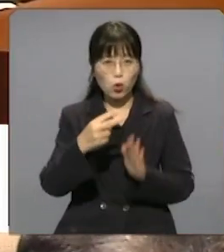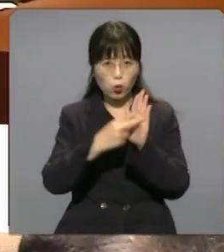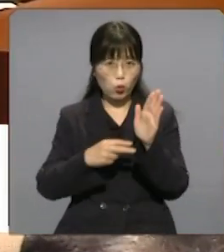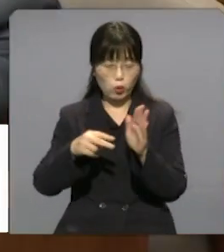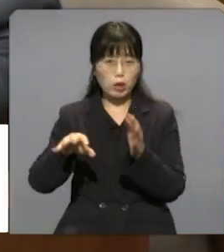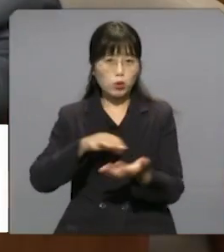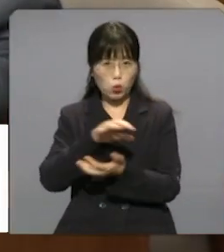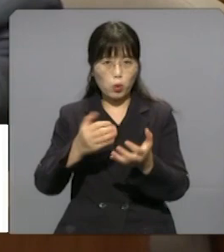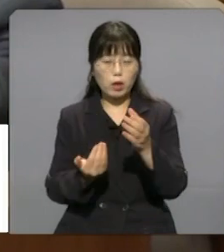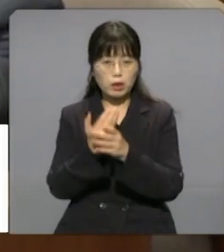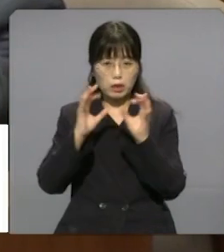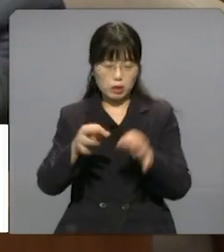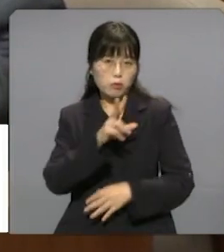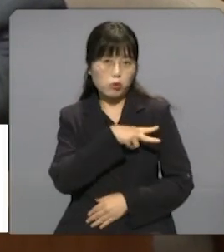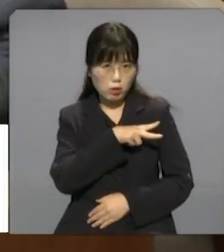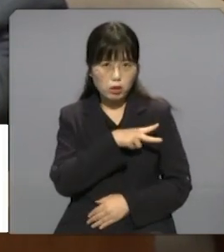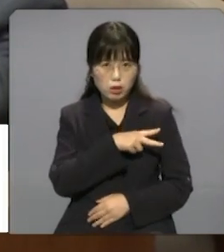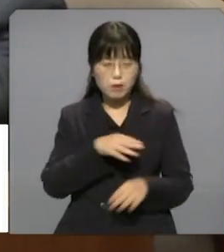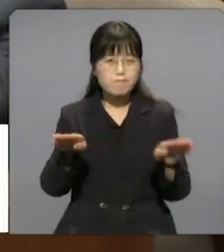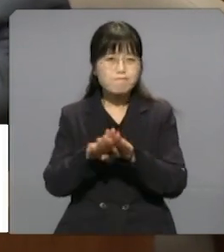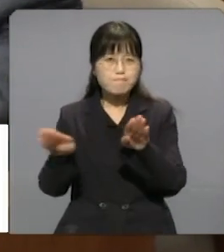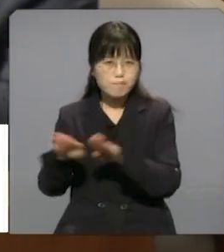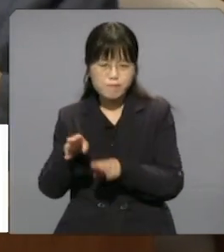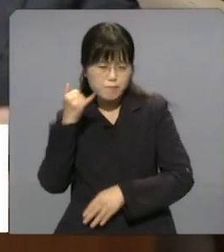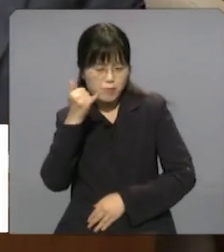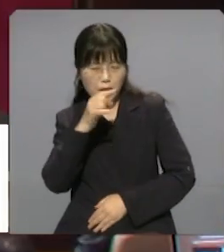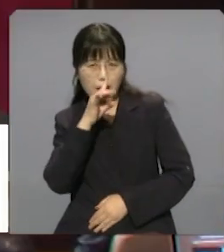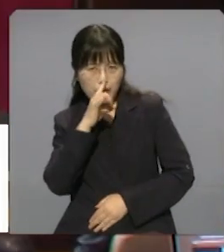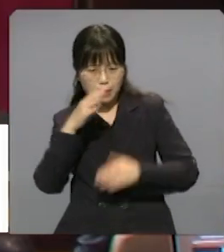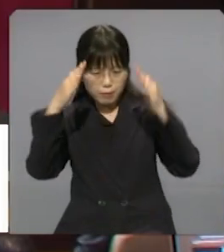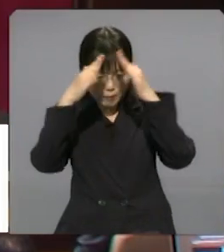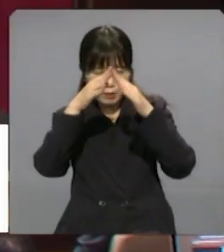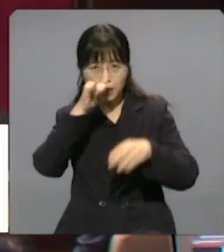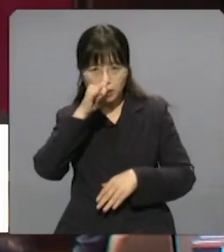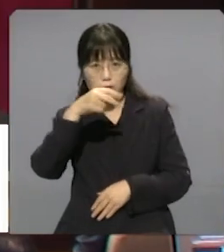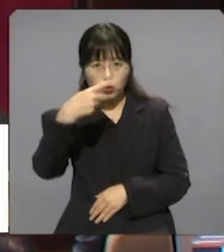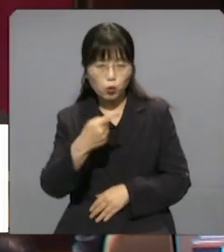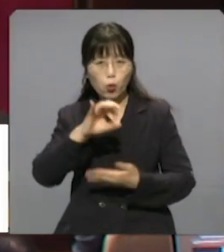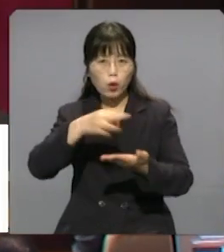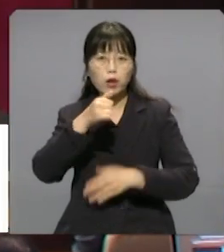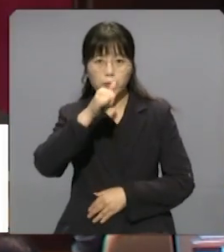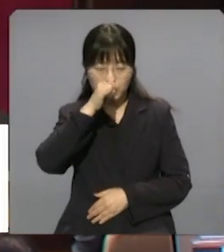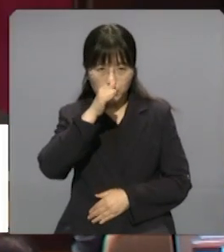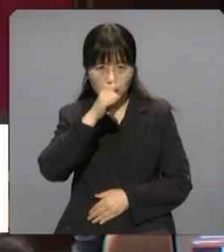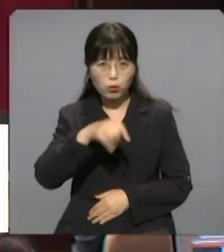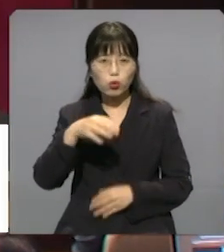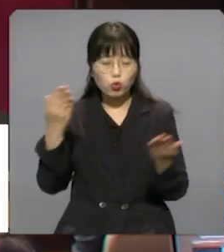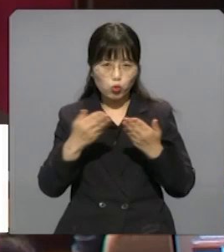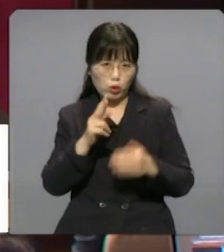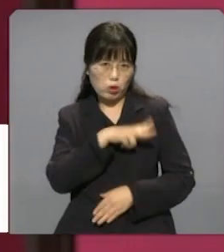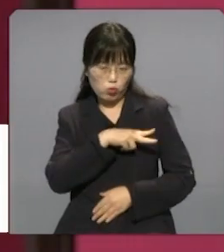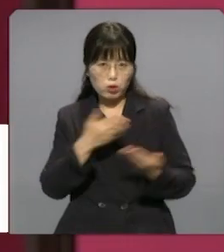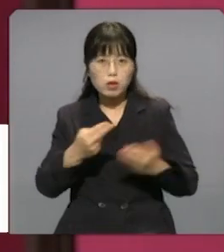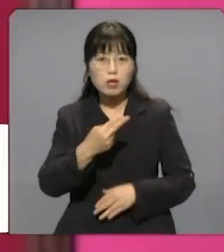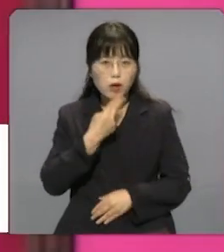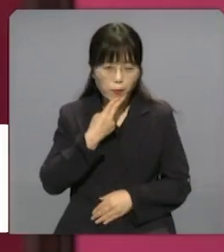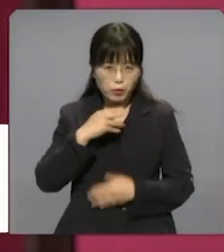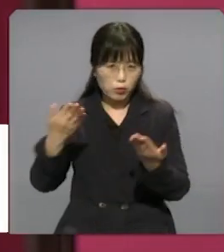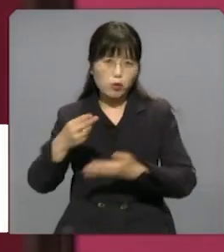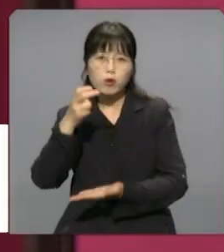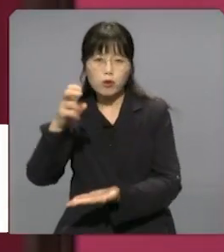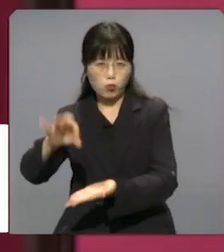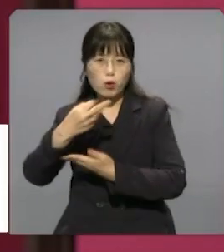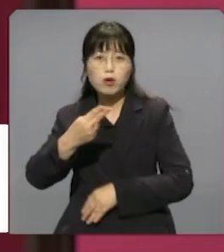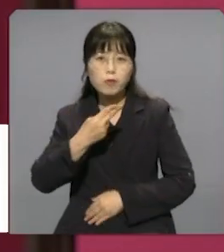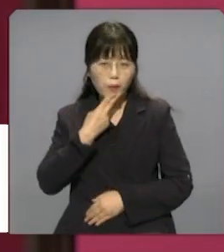논란에 휩싸인 김남국 의원이 무단 결근, 연락 두절에 칩거를 해도 월급이 나온다며 국회의원 무노동 무임금 제도